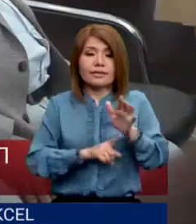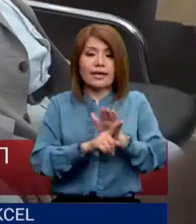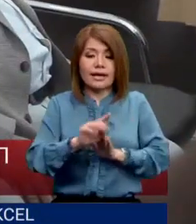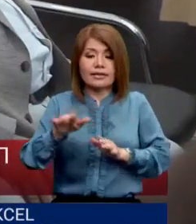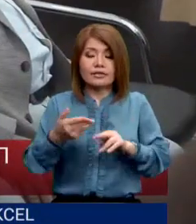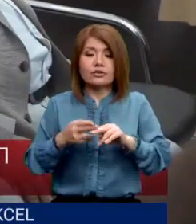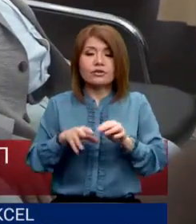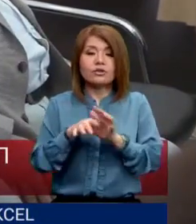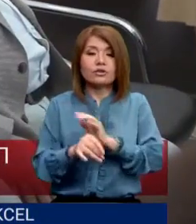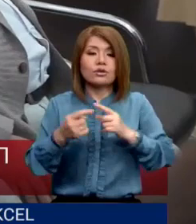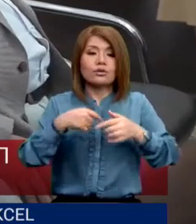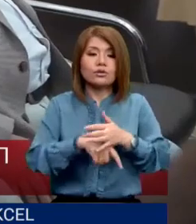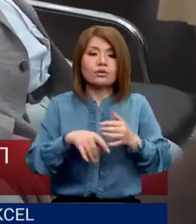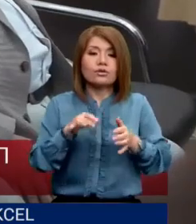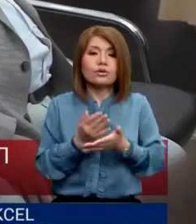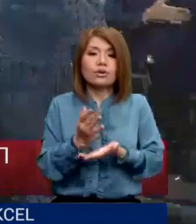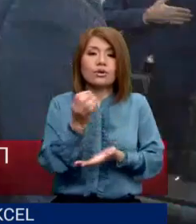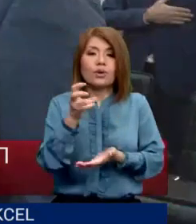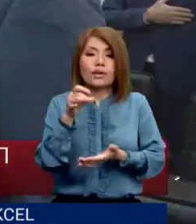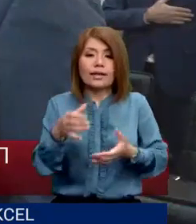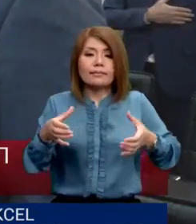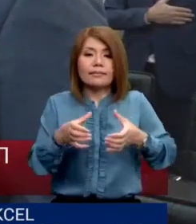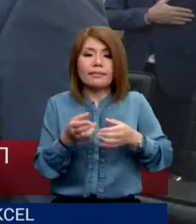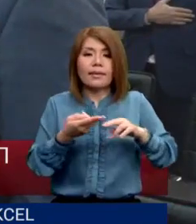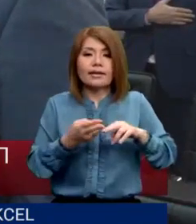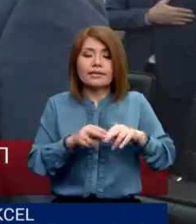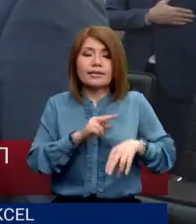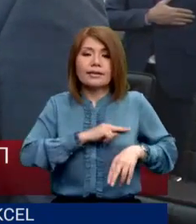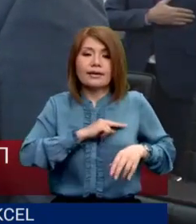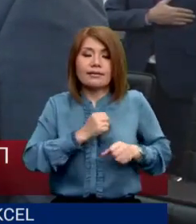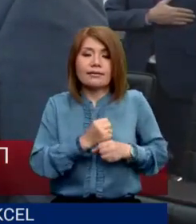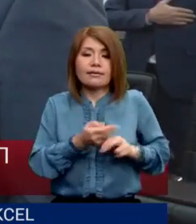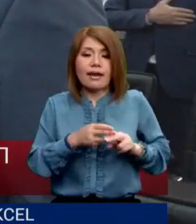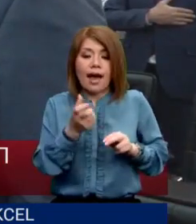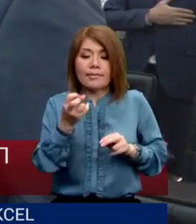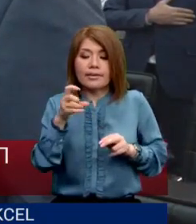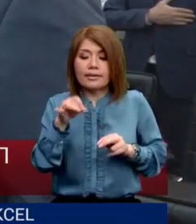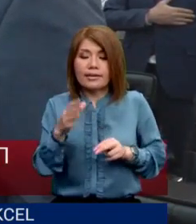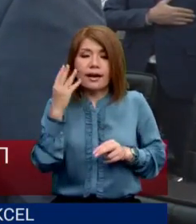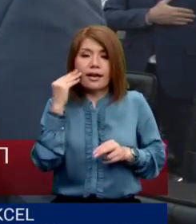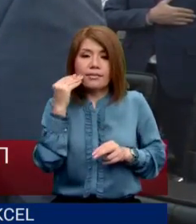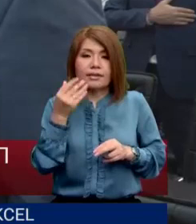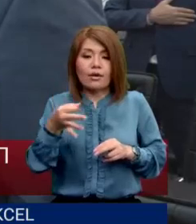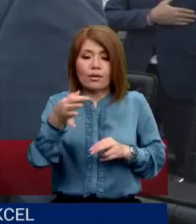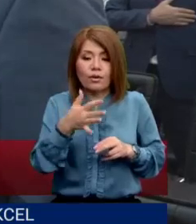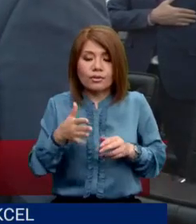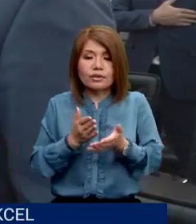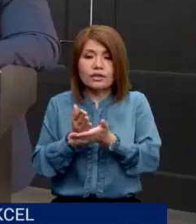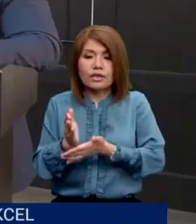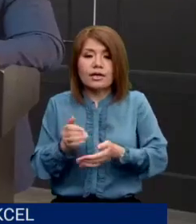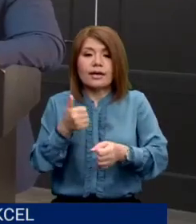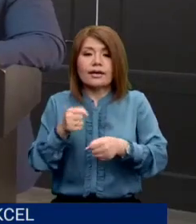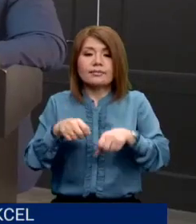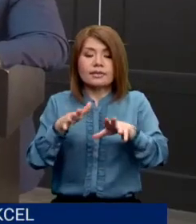ауданы ішкі саясат бөлімі мен Нұр Отан партиясында жұмыс істеді. Кейін Аманат партиясы Алматы облыстық филиалының атқарушы